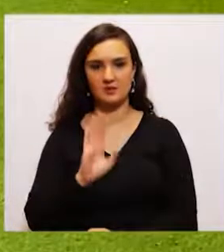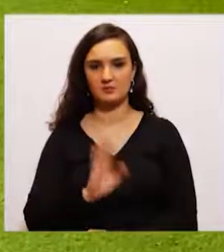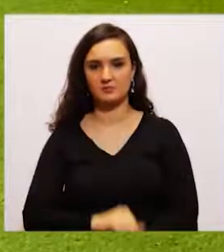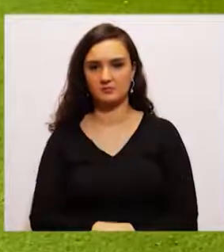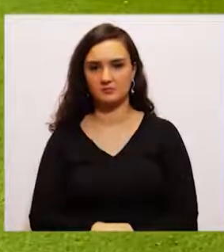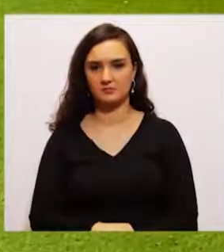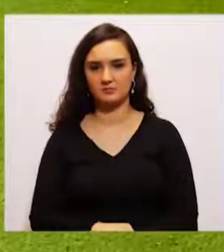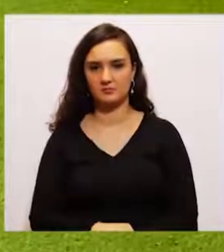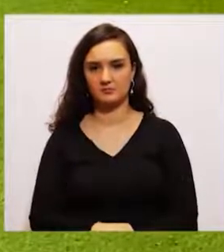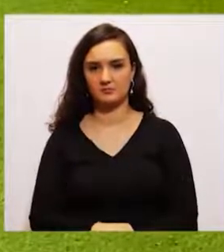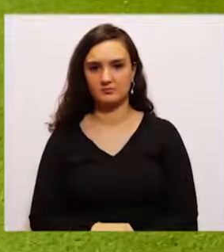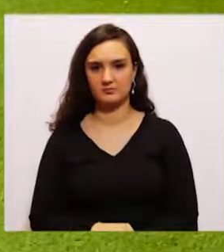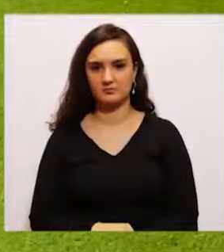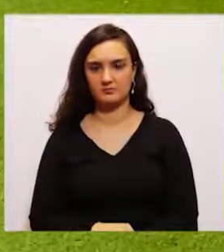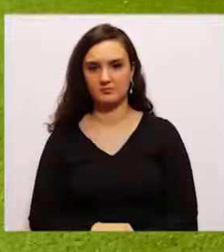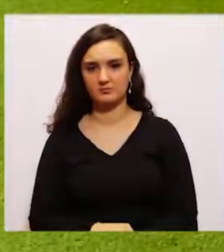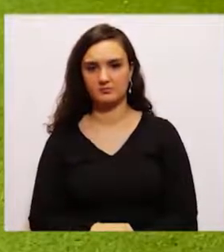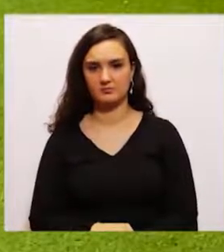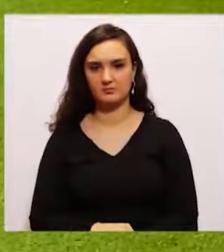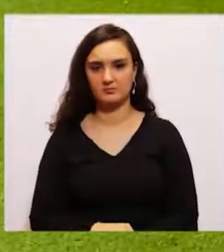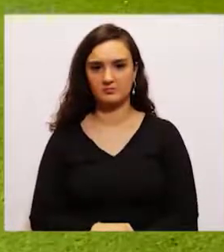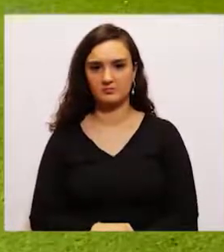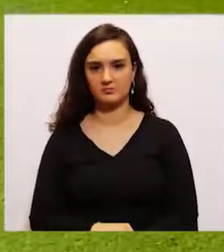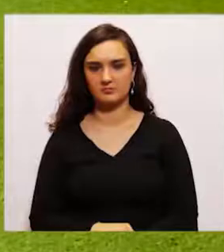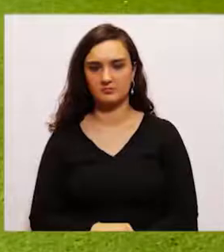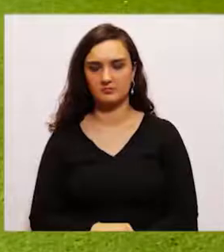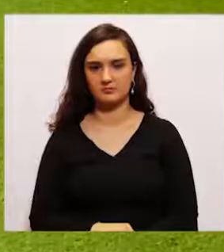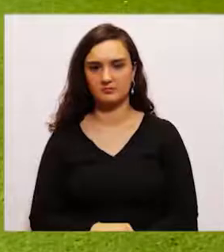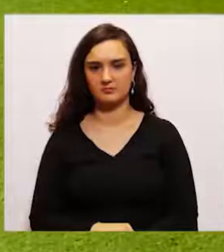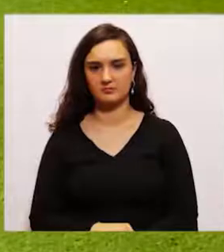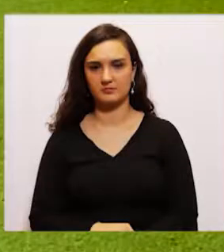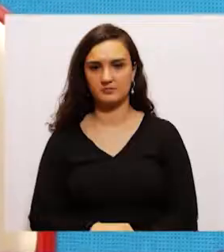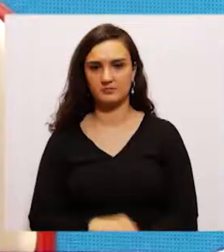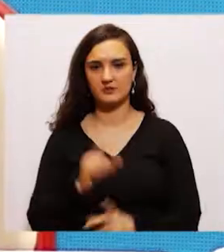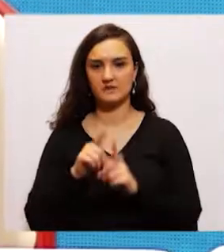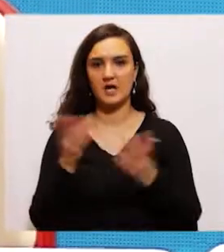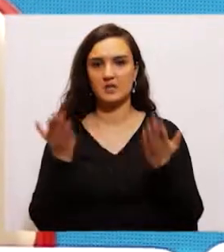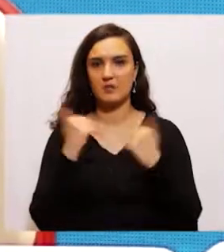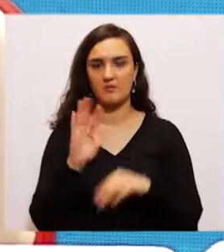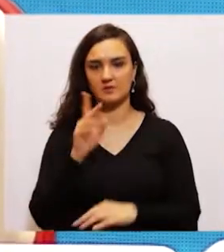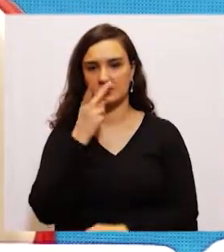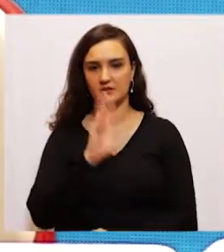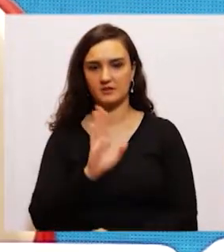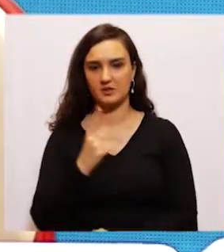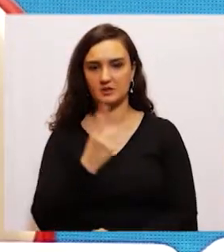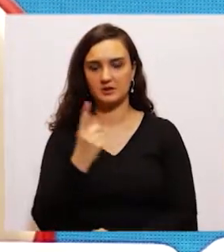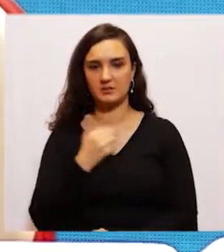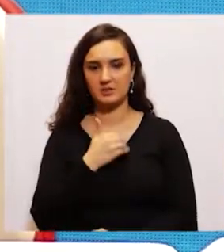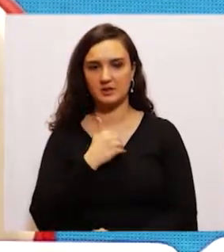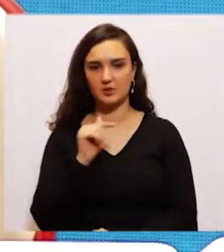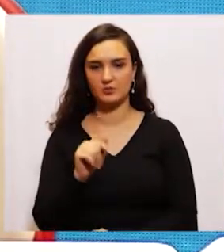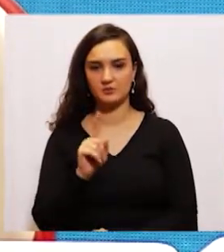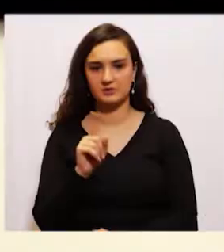არა. კავკასიურსაცა კოპლები? არა, არ გამომივიდა სიტყვა, დაივიწყე, არ არსებობს ეგეთ. ერთადერთი აქ მინდა რომ